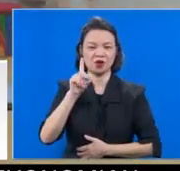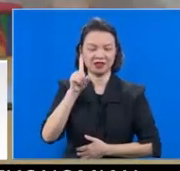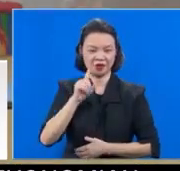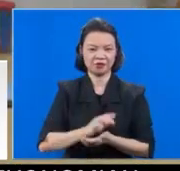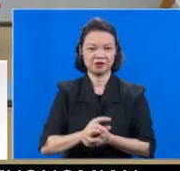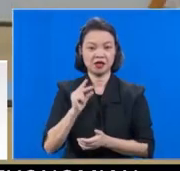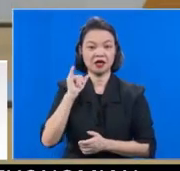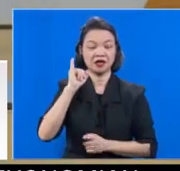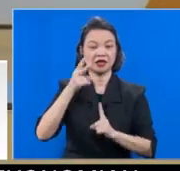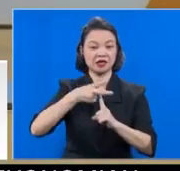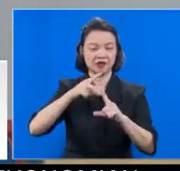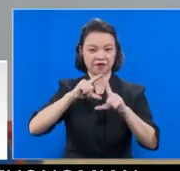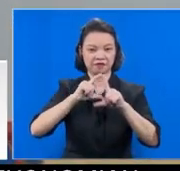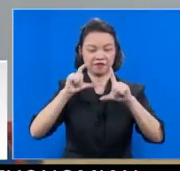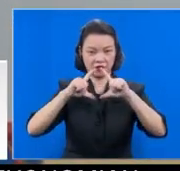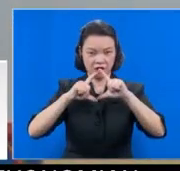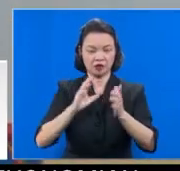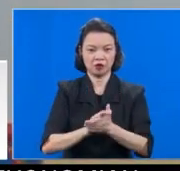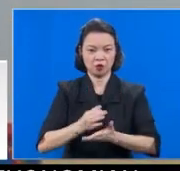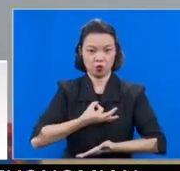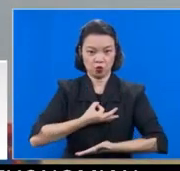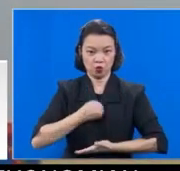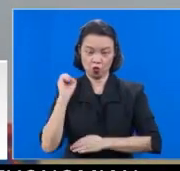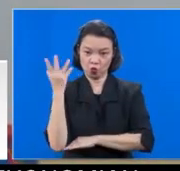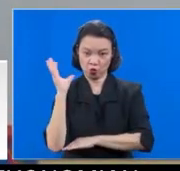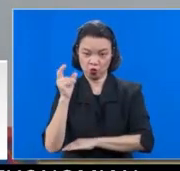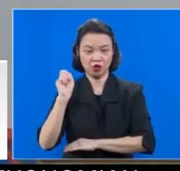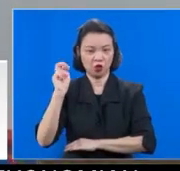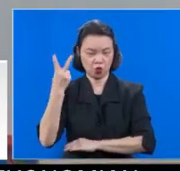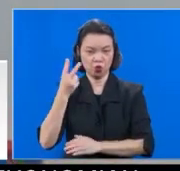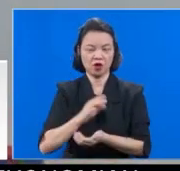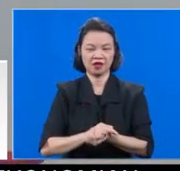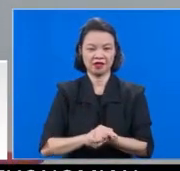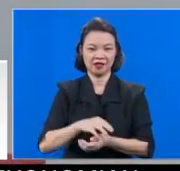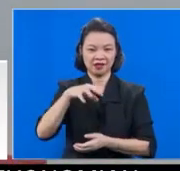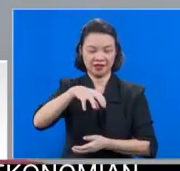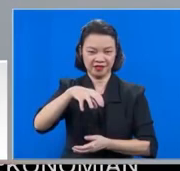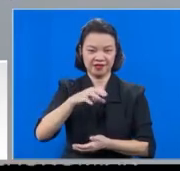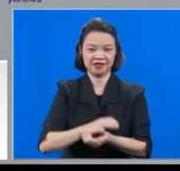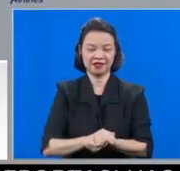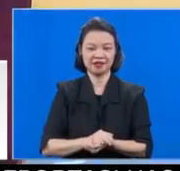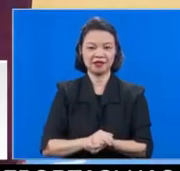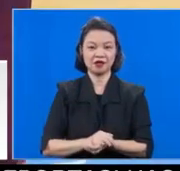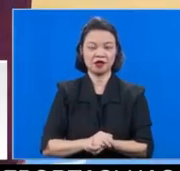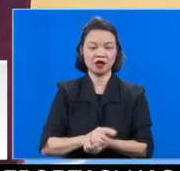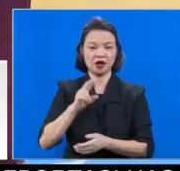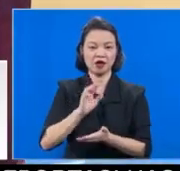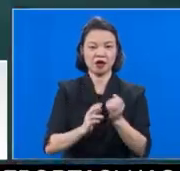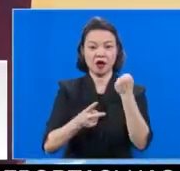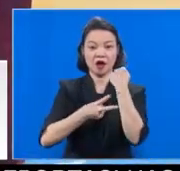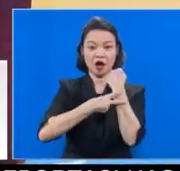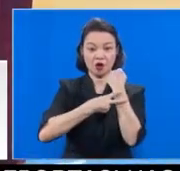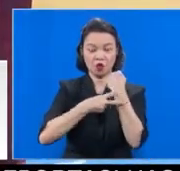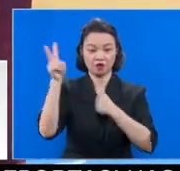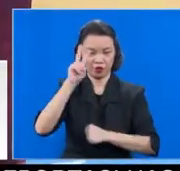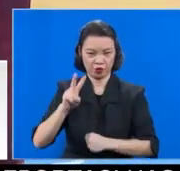Rifda menyabet medali emasnya yang kedua pada ajang SEA Games ke-31 ini di Quan Ngua Gymnasium, Hanoi, Vietnam, Senin sore. Gagal meraih